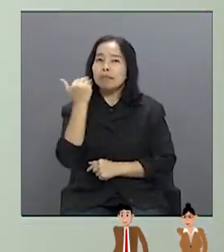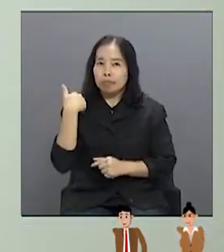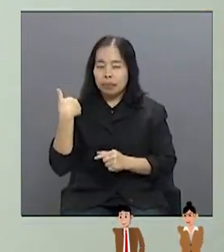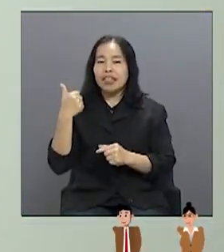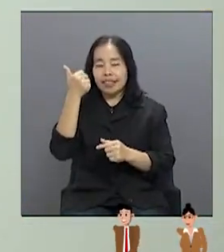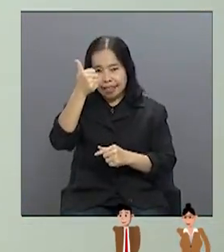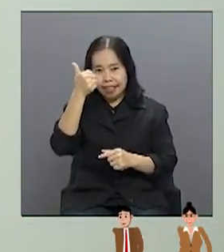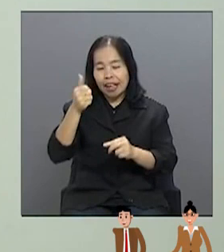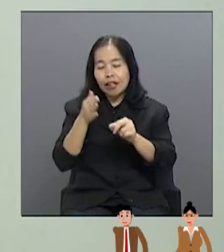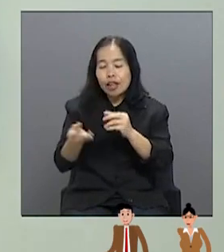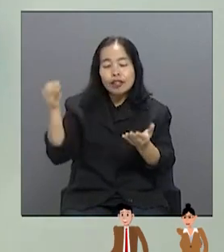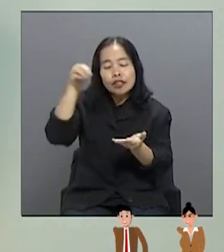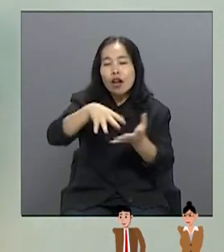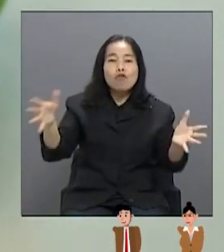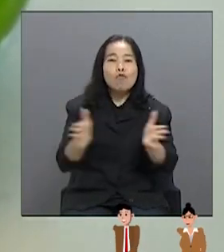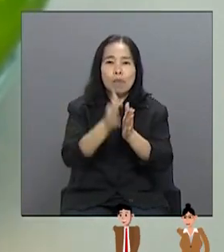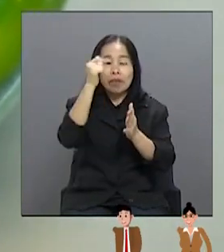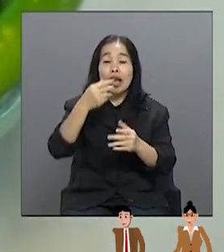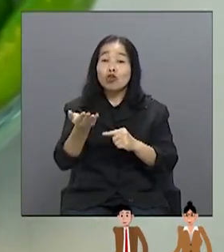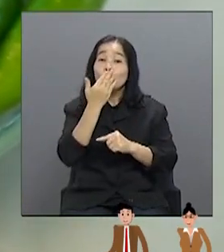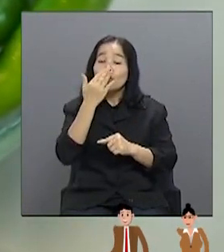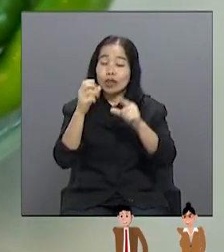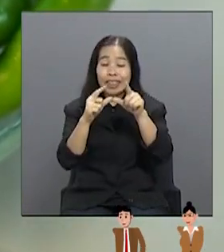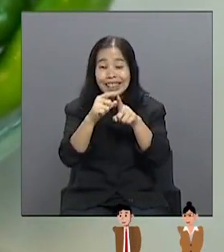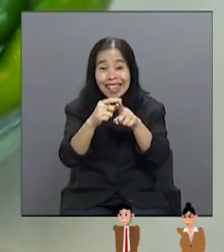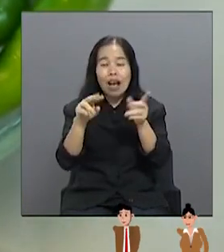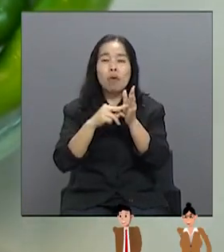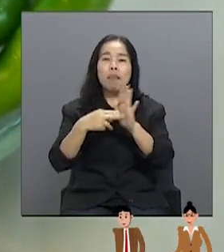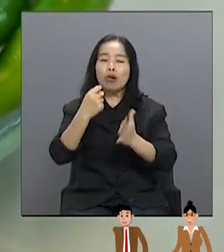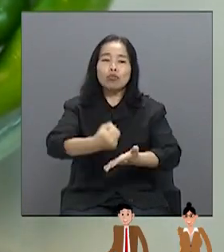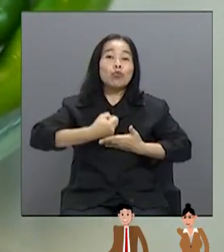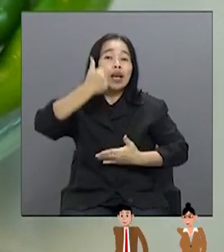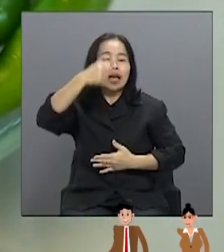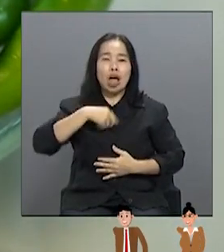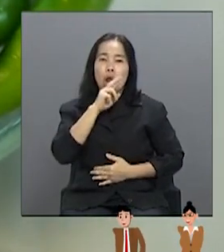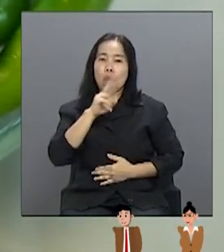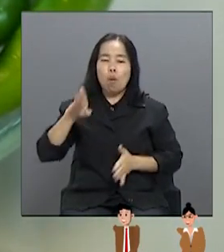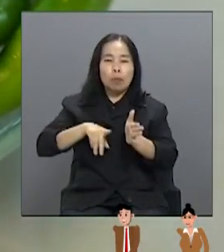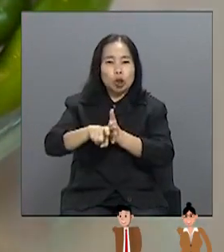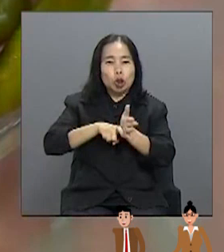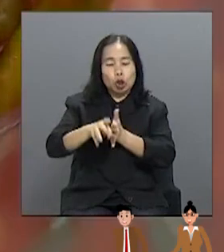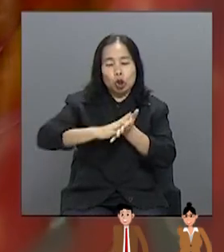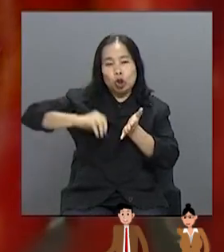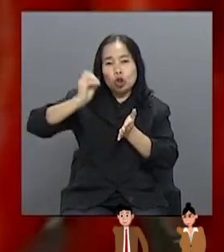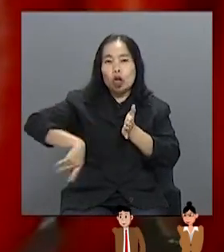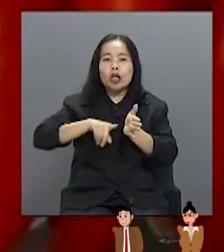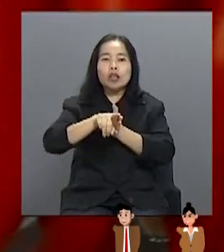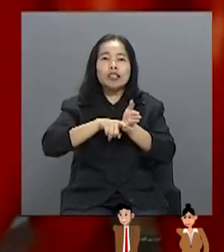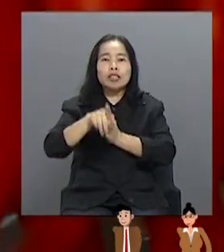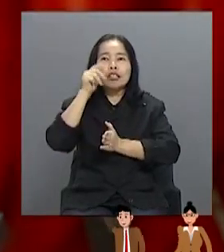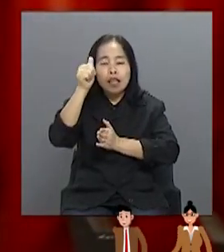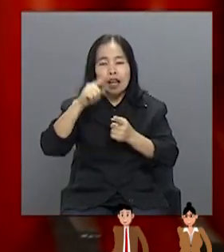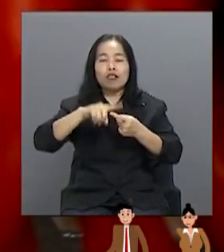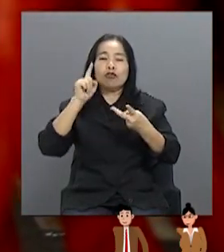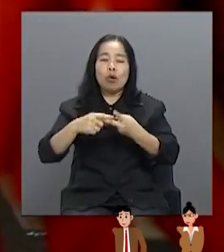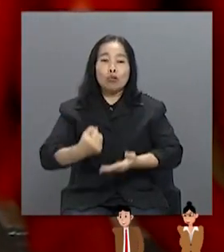ไซซินอันนี้จะช่วยเรื่องของระบบภูมิคุ้มกันได้ดีนะครับฆ่าเชื้อไวรัสนะครับแล้วก็เสริมการทำงานของเม็ดเลือด